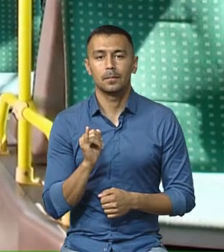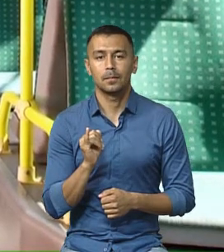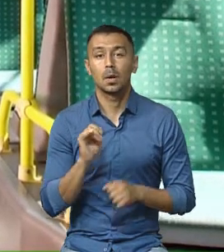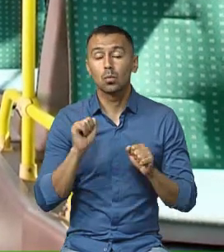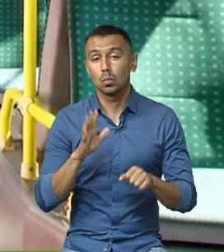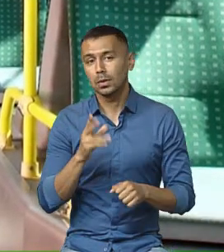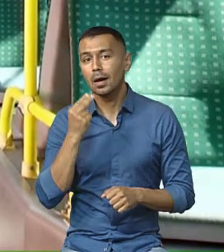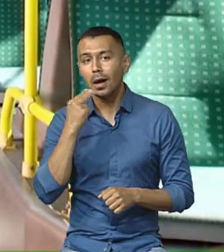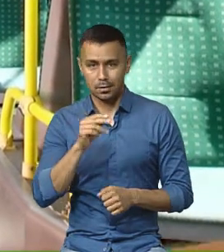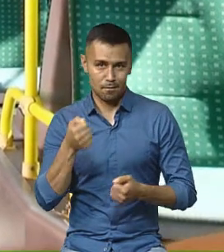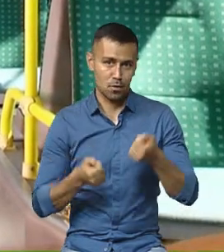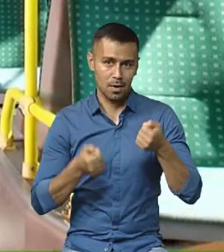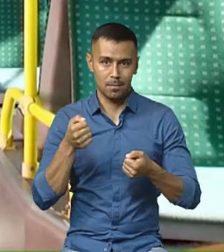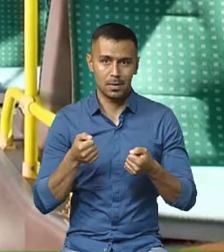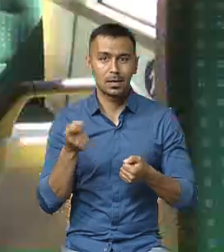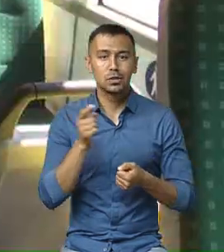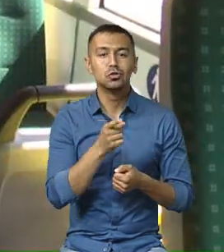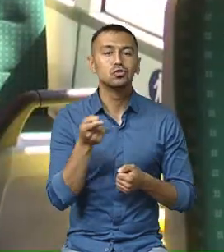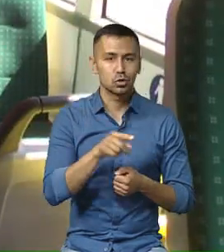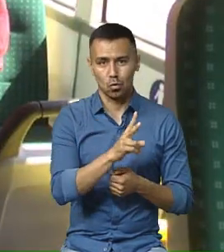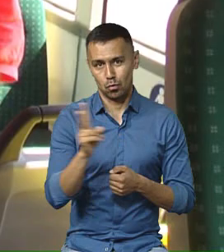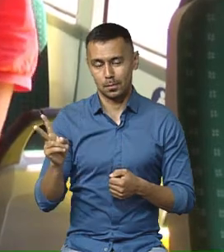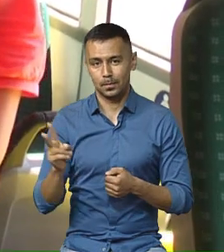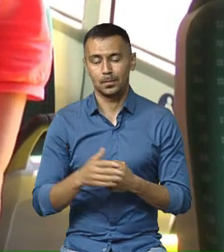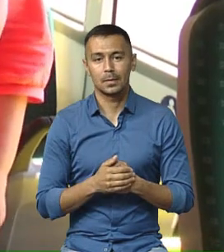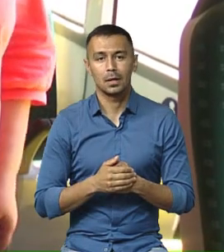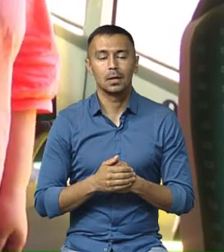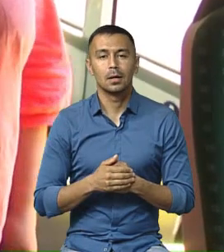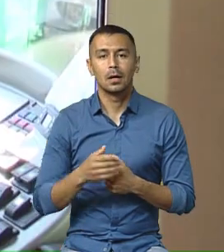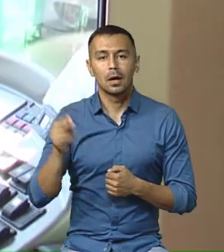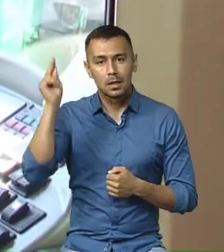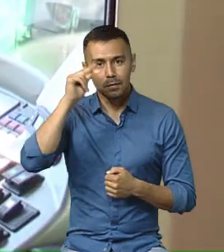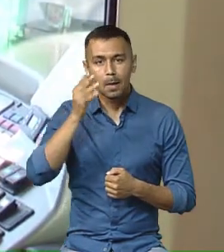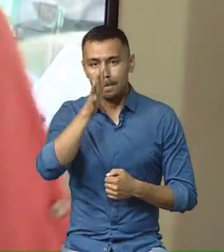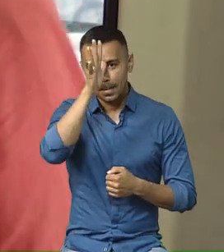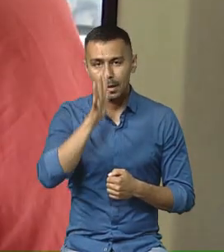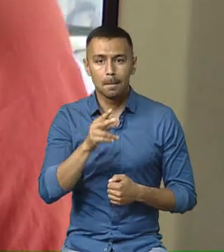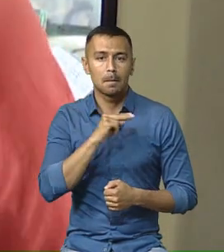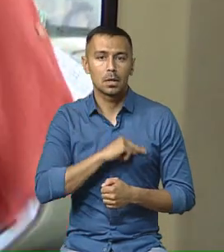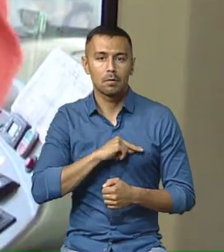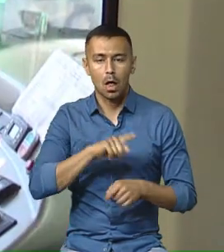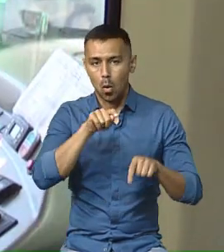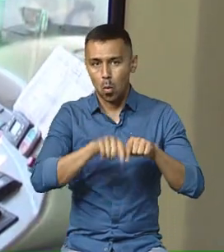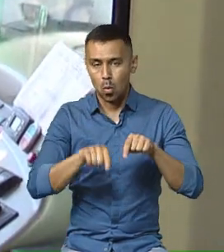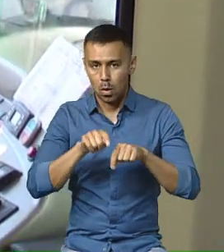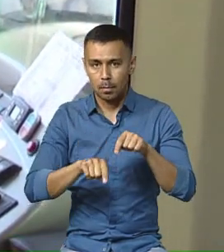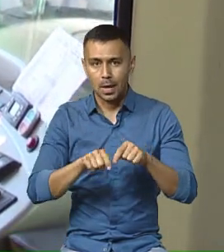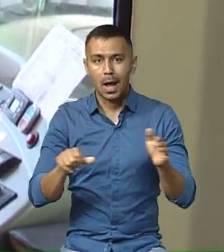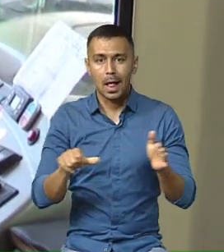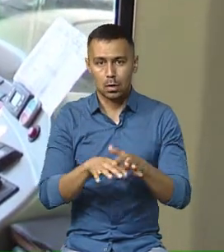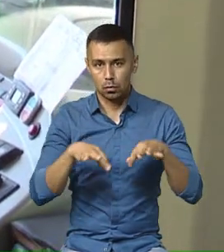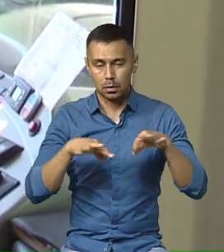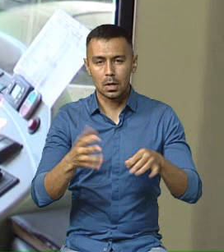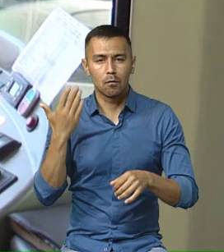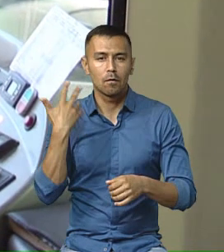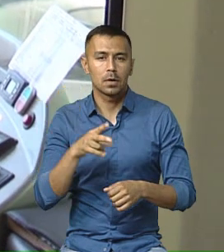я буду кращим водієм, ніж хтось. За словами Ірини Федорчук, до навчання 5 місяців працювала контролером на електротрансі.